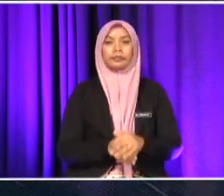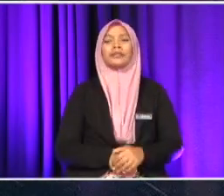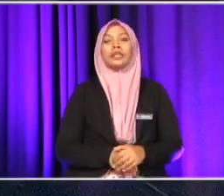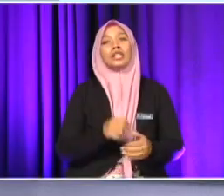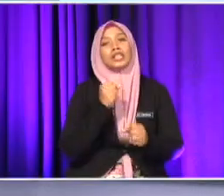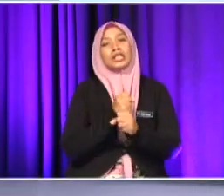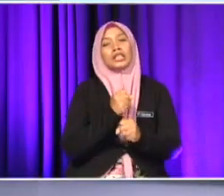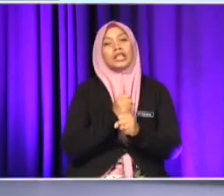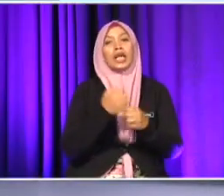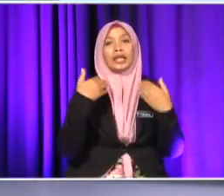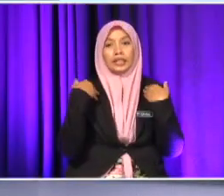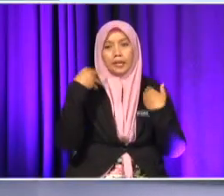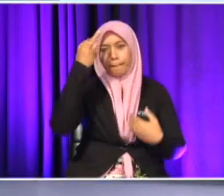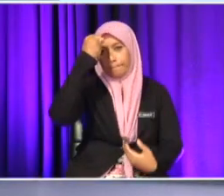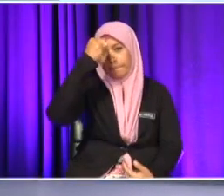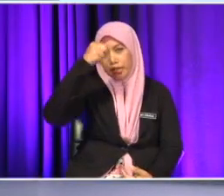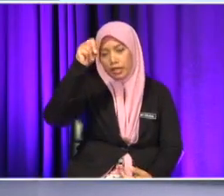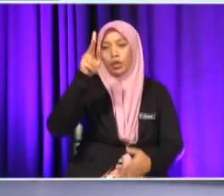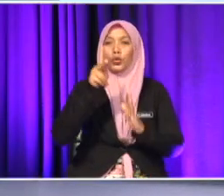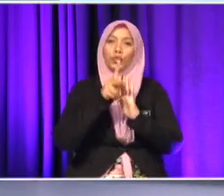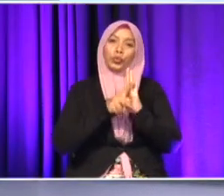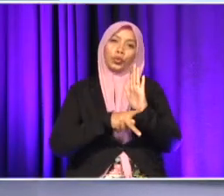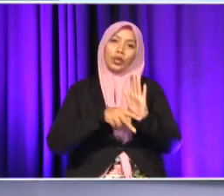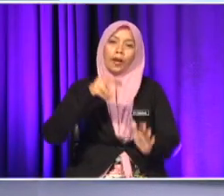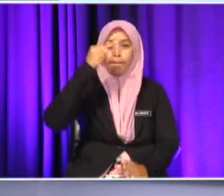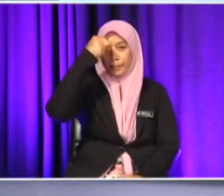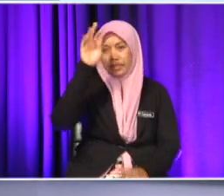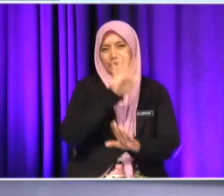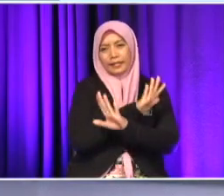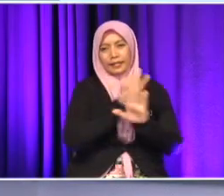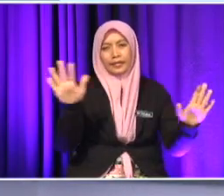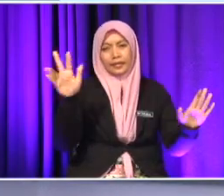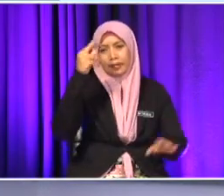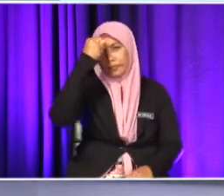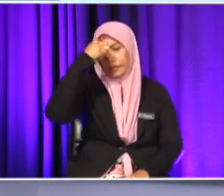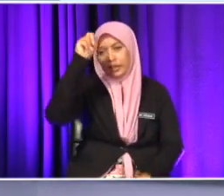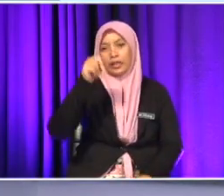ada yang mahir ada yang kurang Mahi dan ada yang tidak mahir